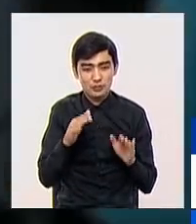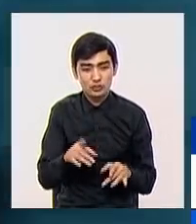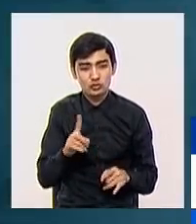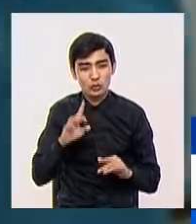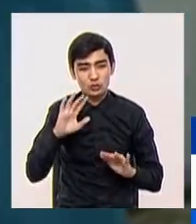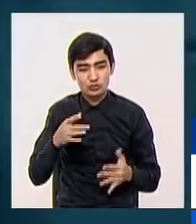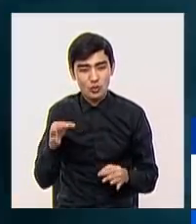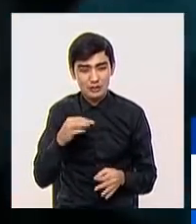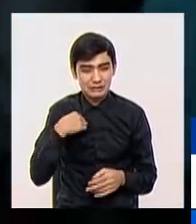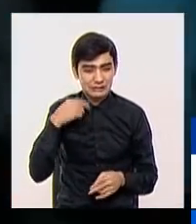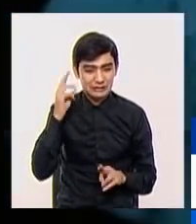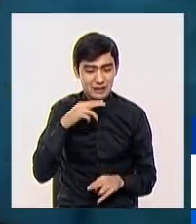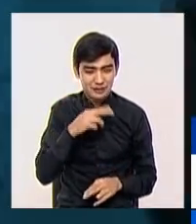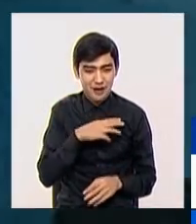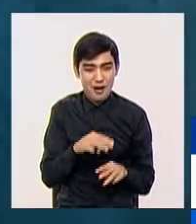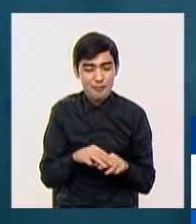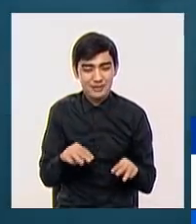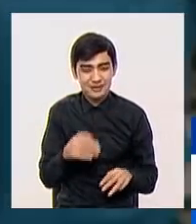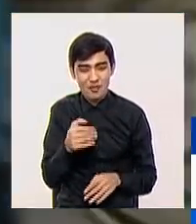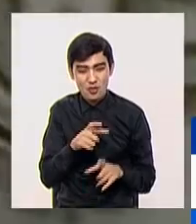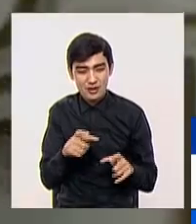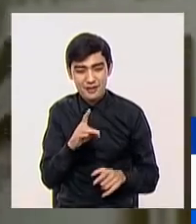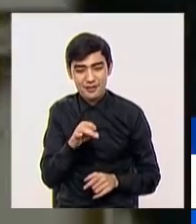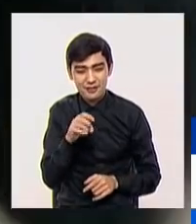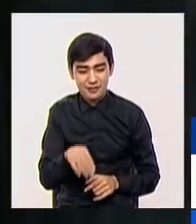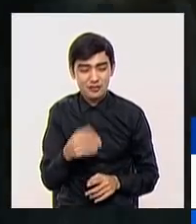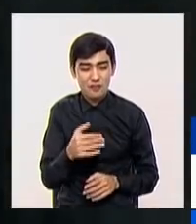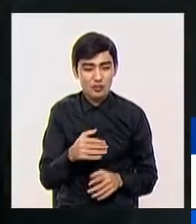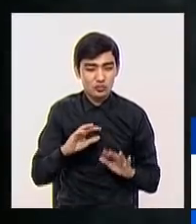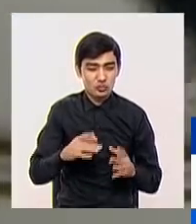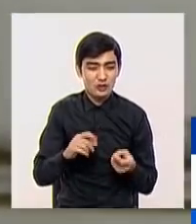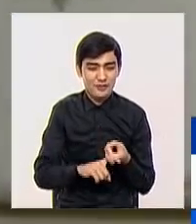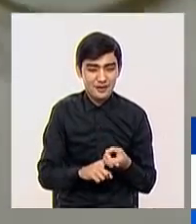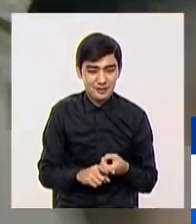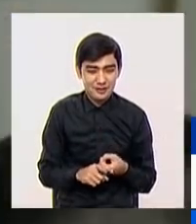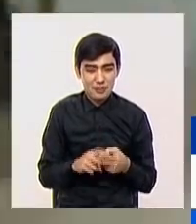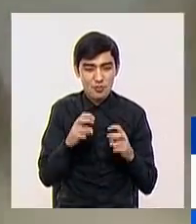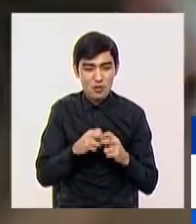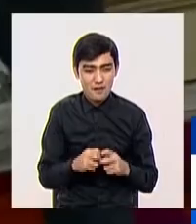болғанынан бейхабармын деп отыр. Ал министрлік өкілдері қазір Ринат Жеткіргеновтың жағдайына қатысты тексеру